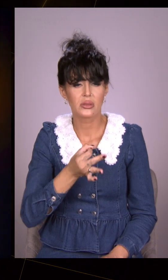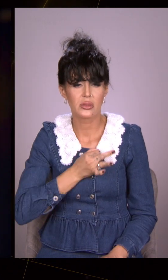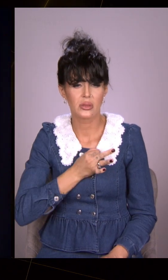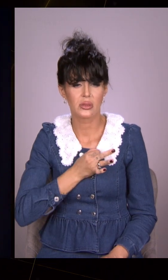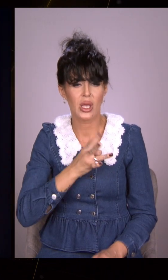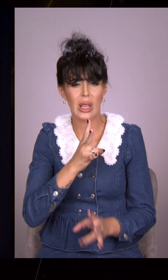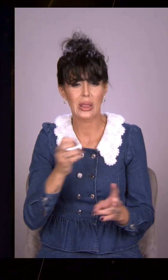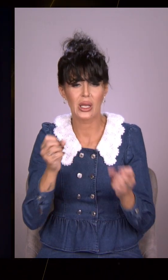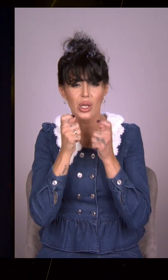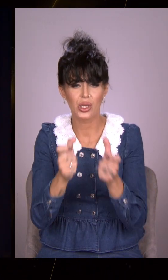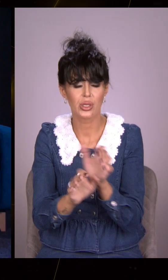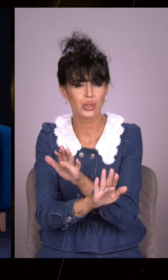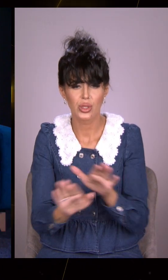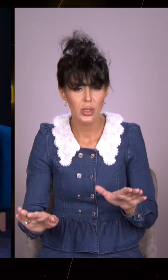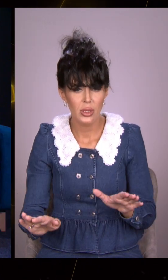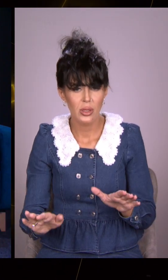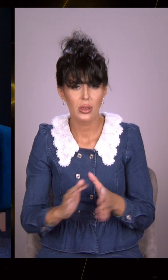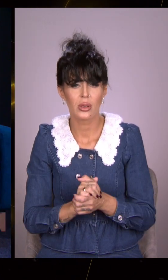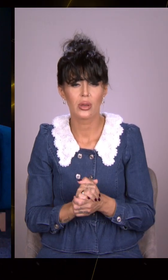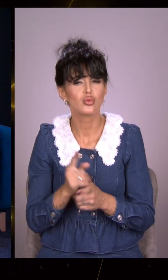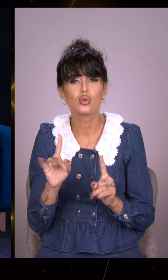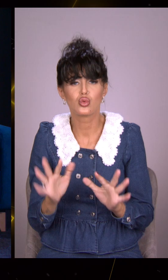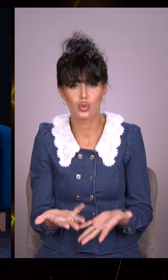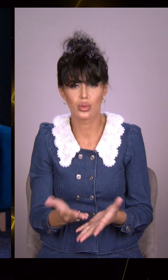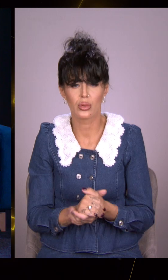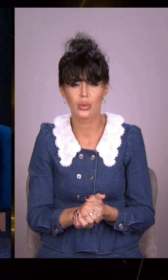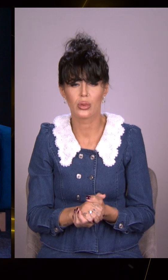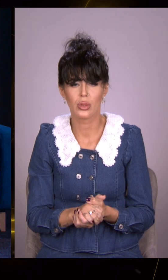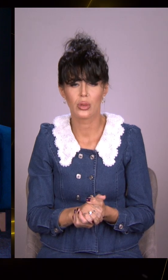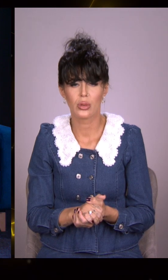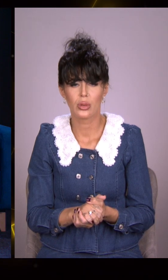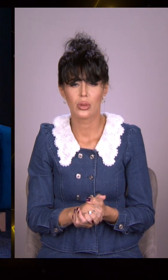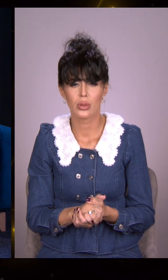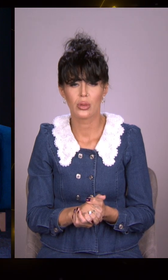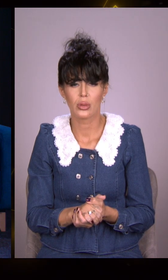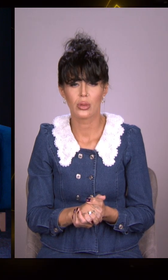тільки не кричи. Кажу, що случилось. Настя у дворі.